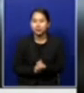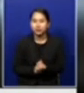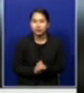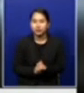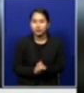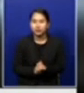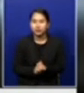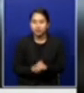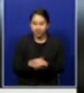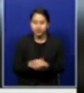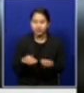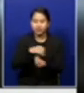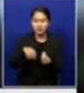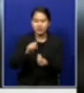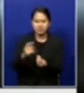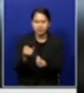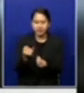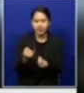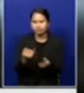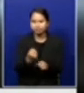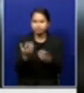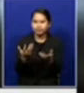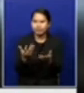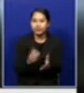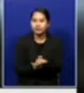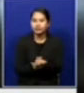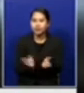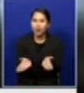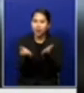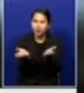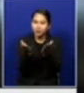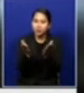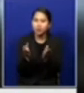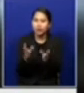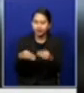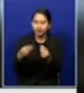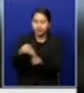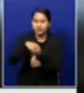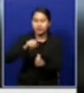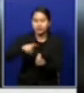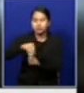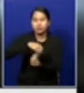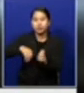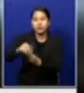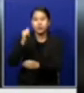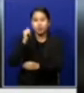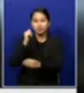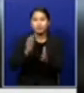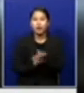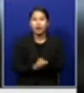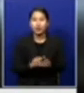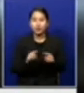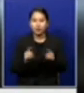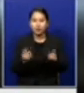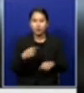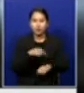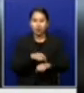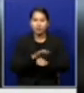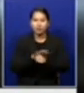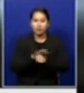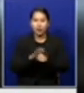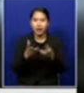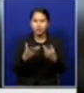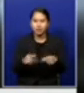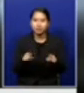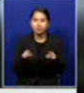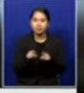าให้ได้มากที่สุดและทำให้กิจกรรมทางเศรษฐกิจดำเนินการอย่างที่ควรจะเป็นแบบปกติที่สุดเมื่อถึงเวลาพอสมควรแล้วก็ควรจะคลายแล้